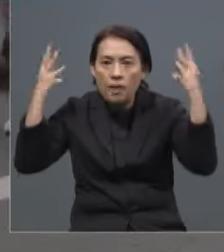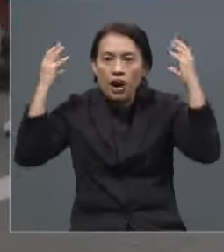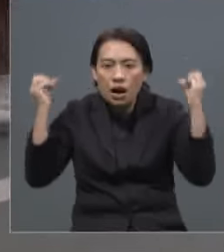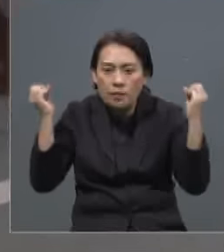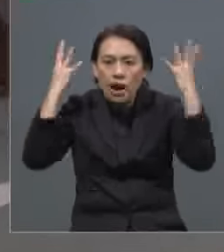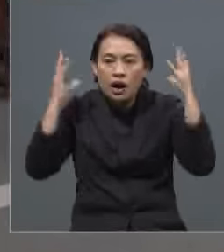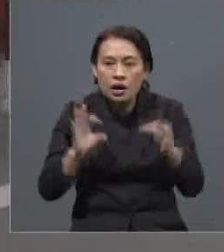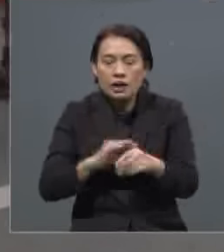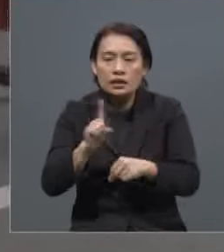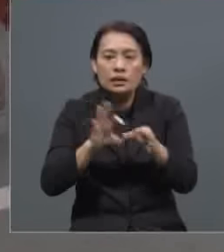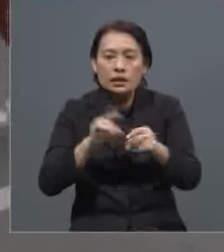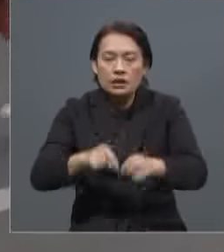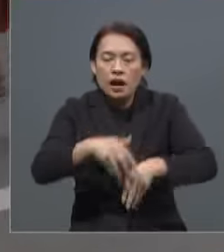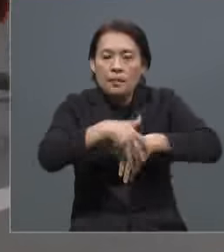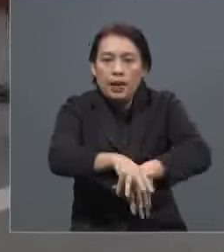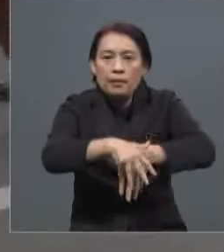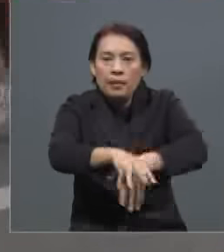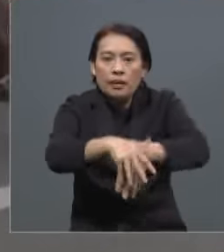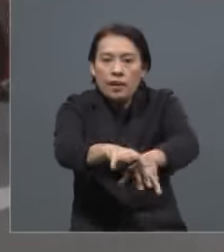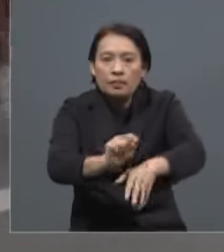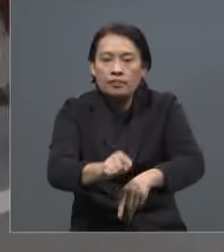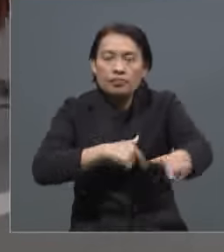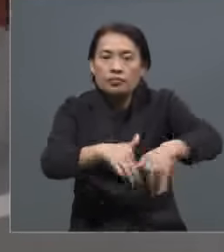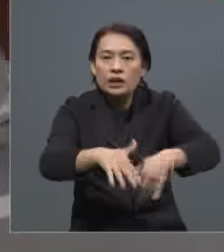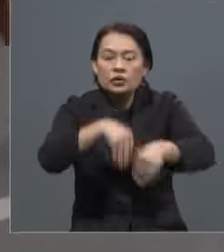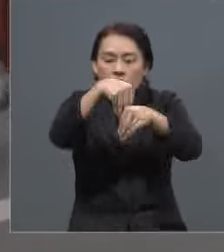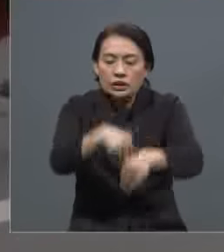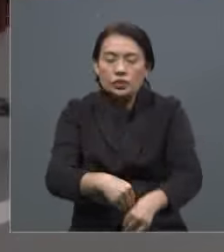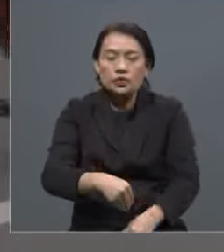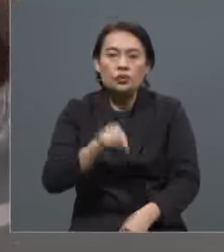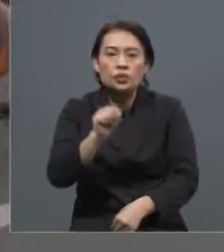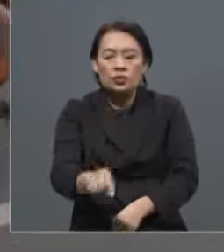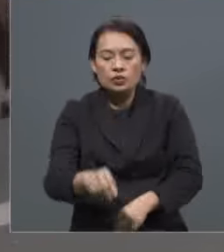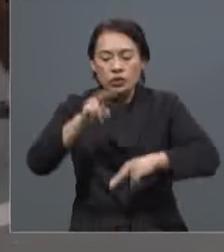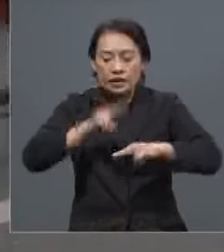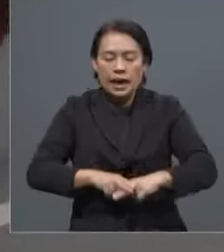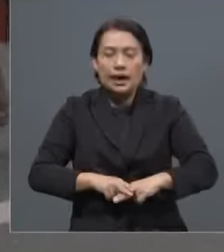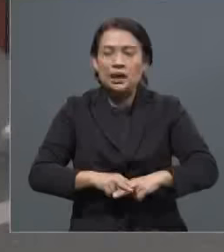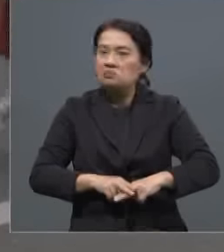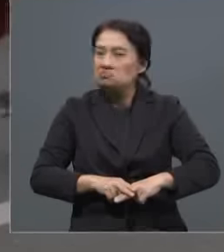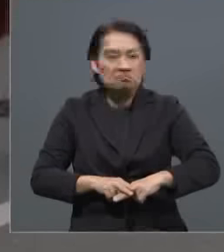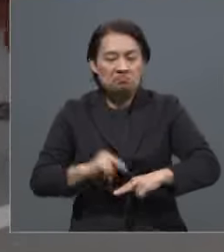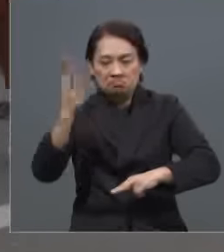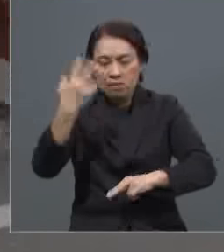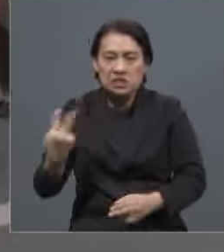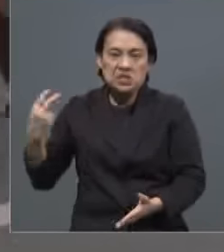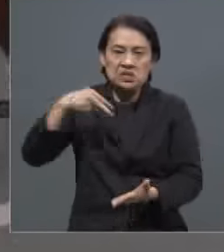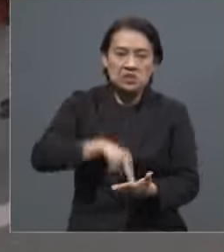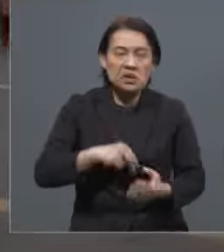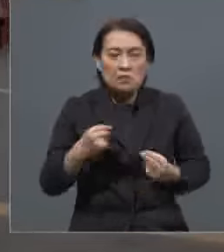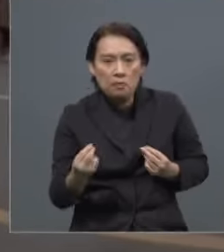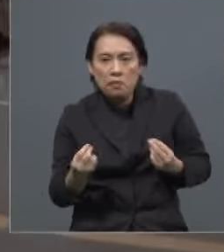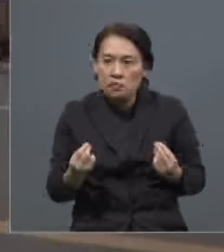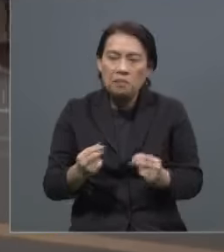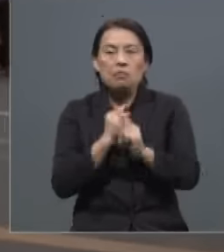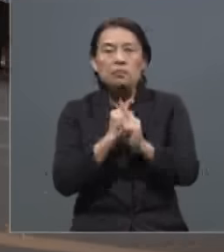จ้ประชันกันขบวนต่อขบวนทำเอาประชาชนกับนักท่องเที่ยวข้างเวทีนั่งไม่ติดเก้าอี้ยืนโยกตามจังหวะดนตรีอยู่ข้างๆเว